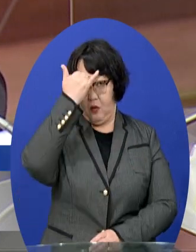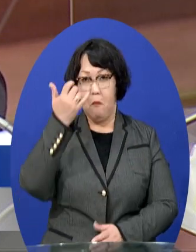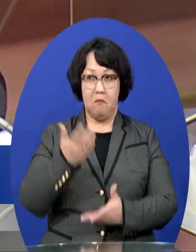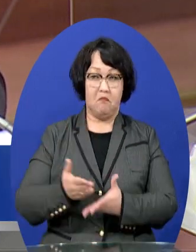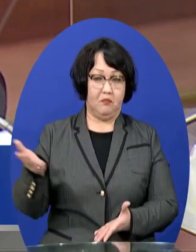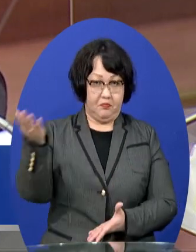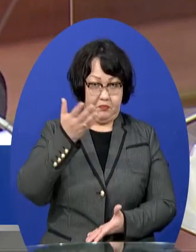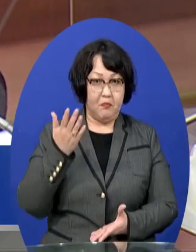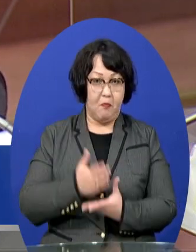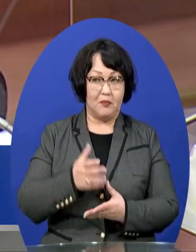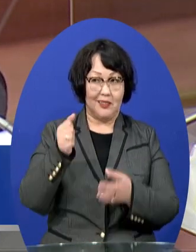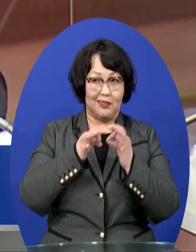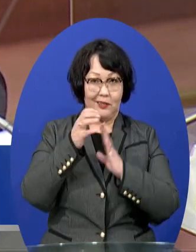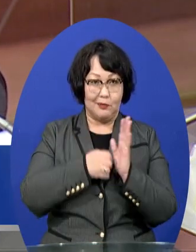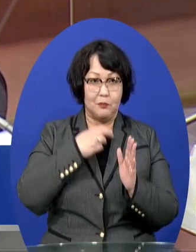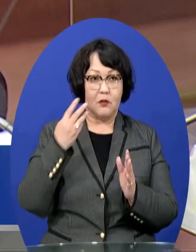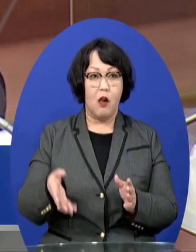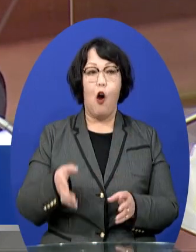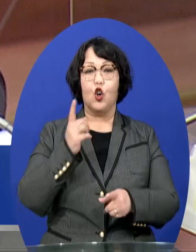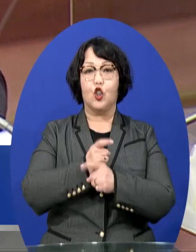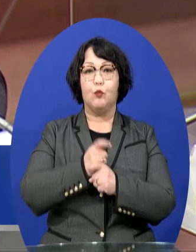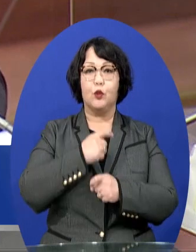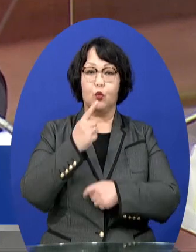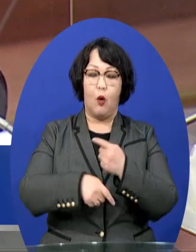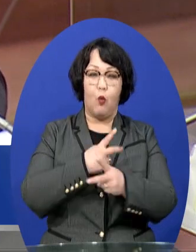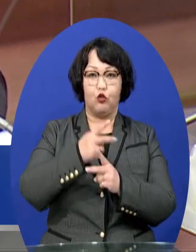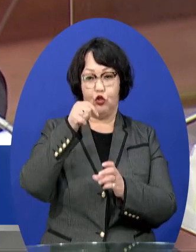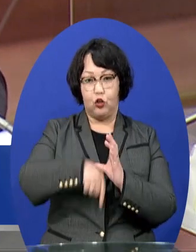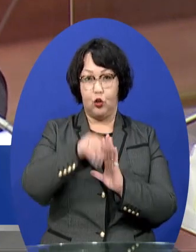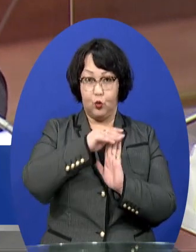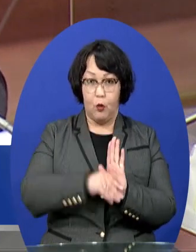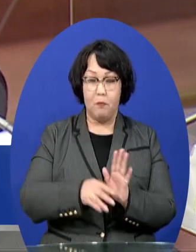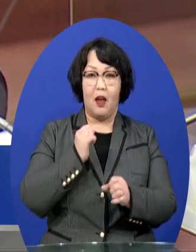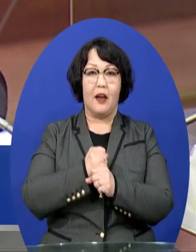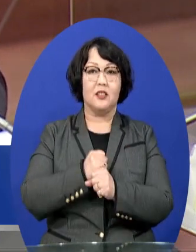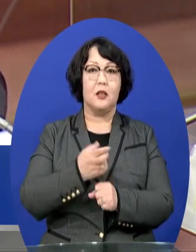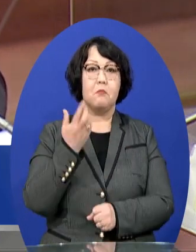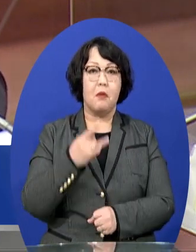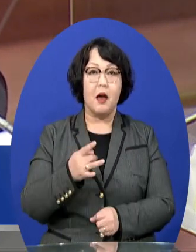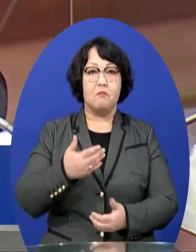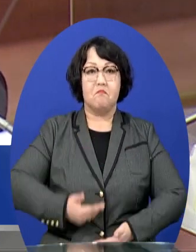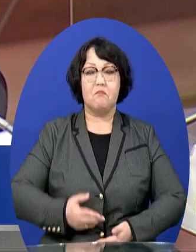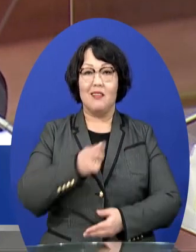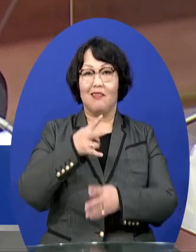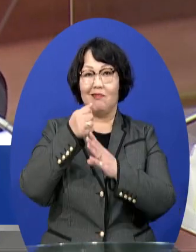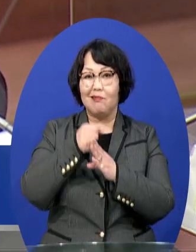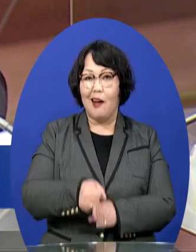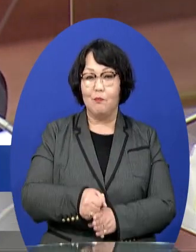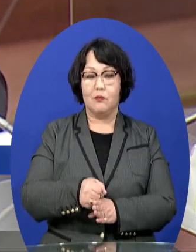албан байгууллагууд хөдөлмөрийн дотоод журамдаа ажлын байрны бэлгийн дарамттай холбоотой зохицуулт оруулах энэ